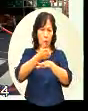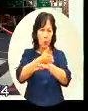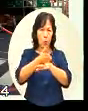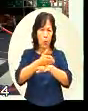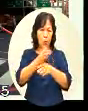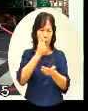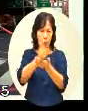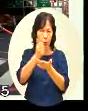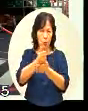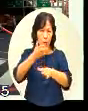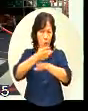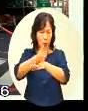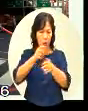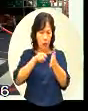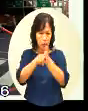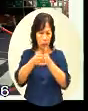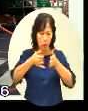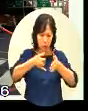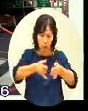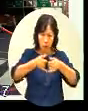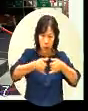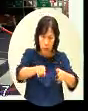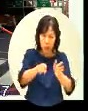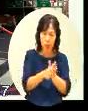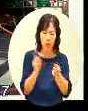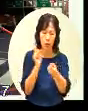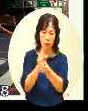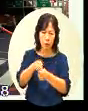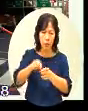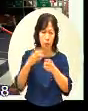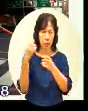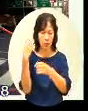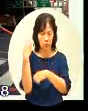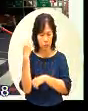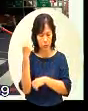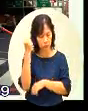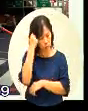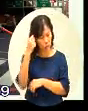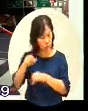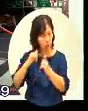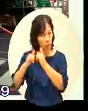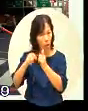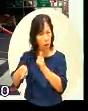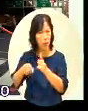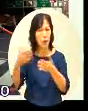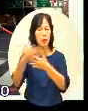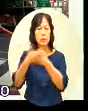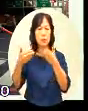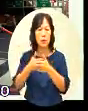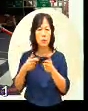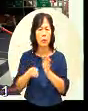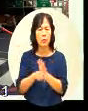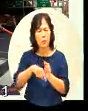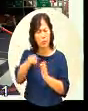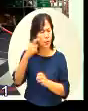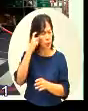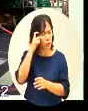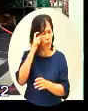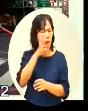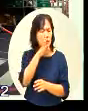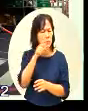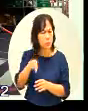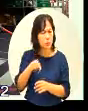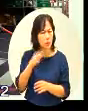路，这样对我们当地的，我想当地民众的交通，我们在想这个逻辑应该